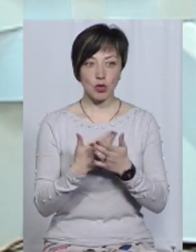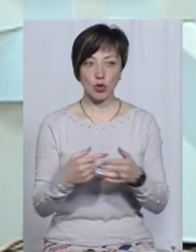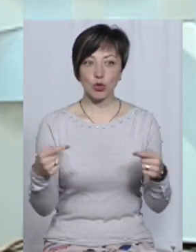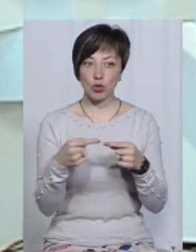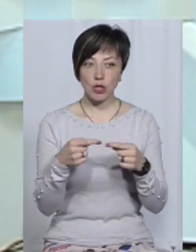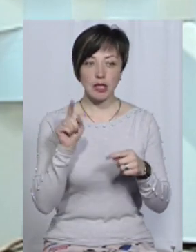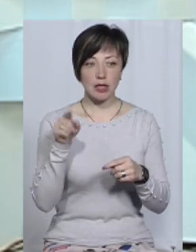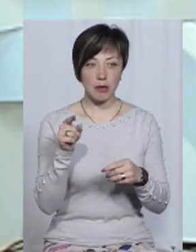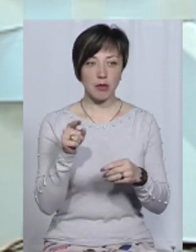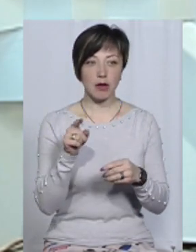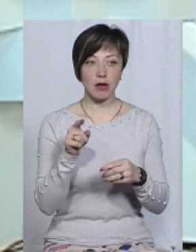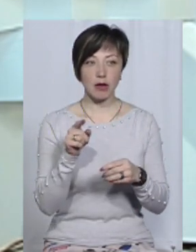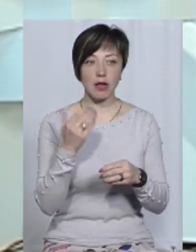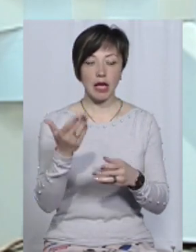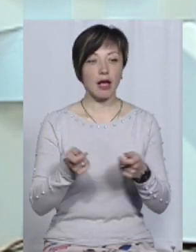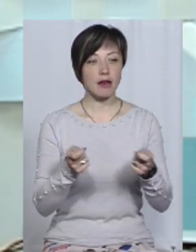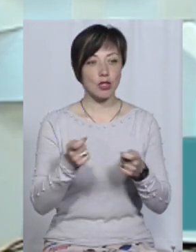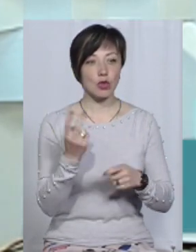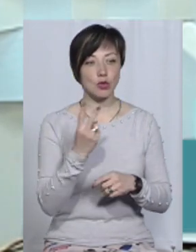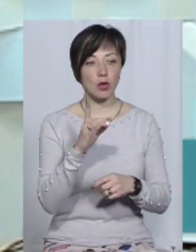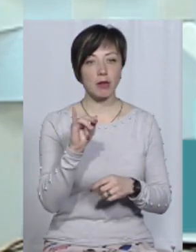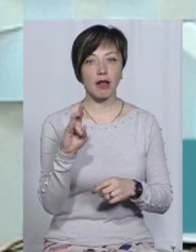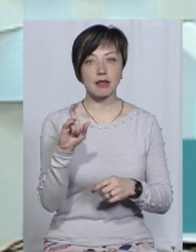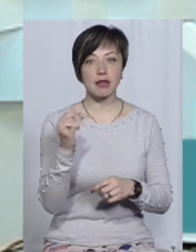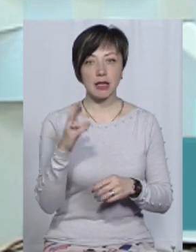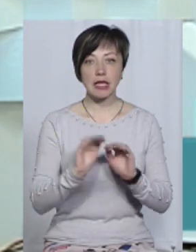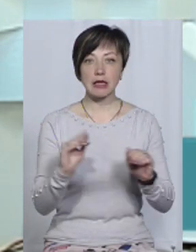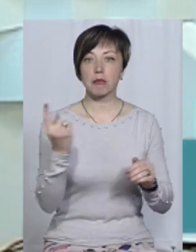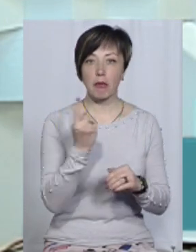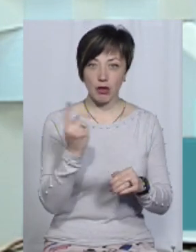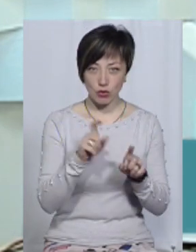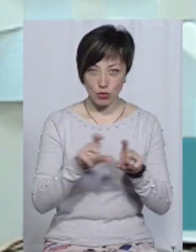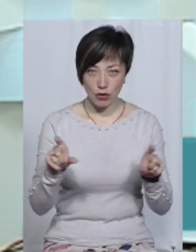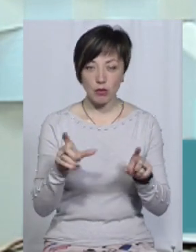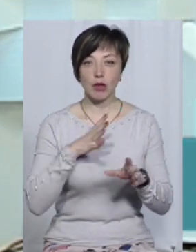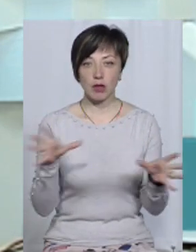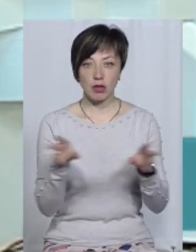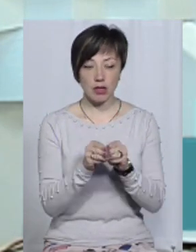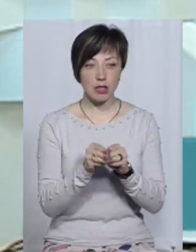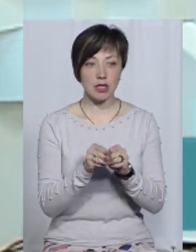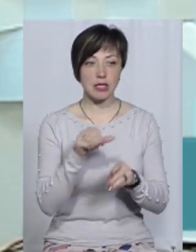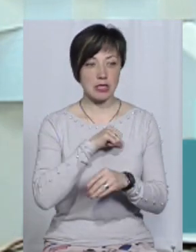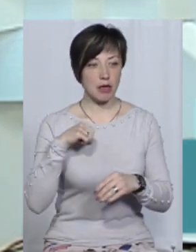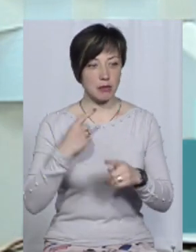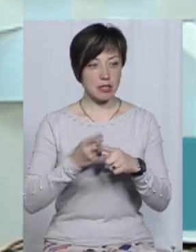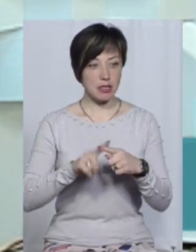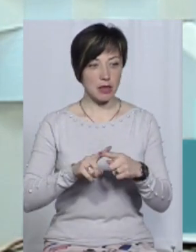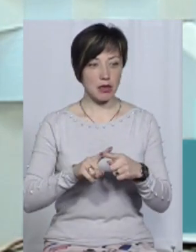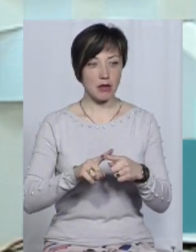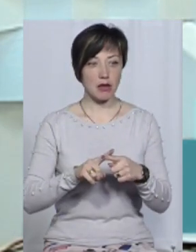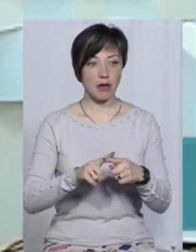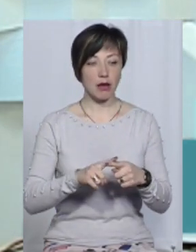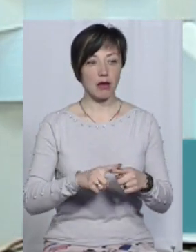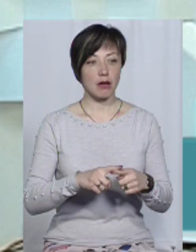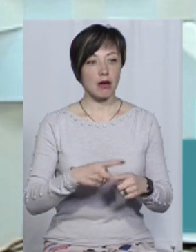точно, там їх Оксана, от їх керівник другої гімназії, і я знаю, там були діти із першої гімназії. От взагалі сам цей